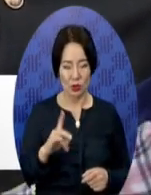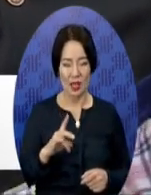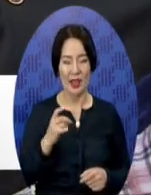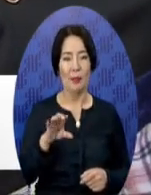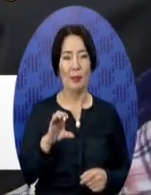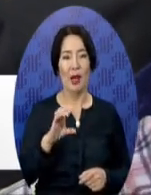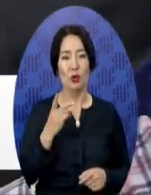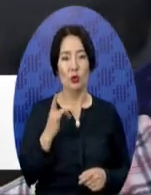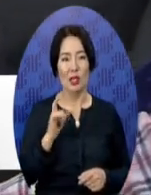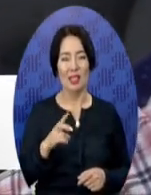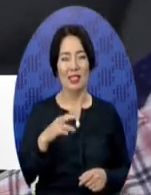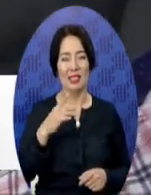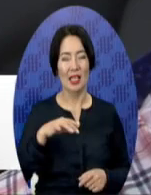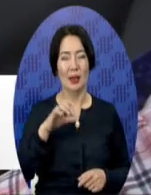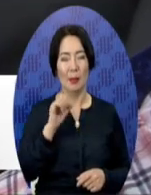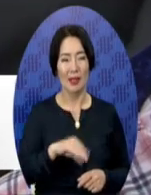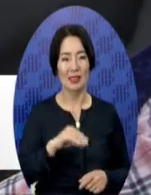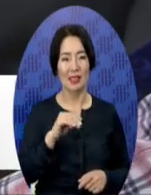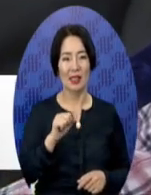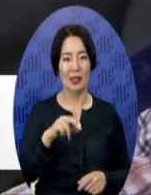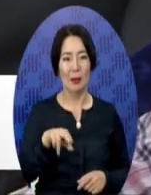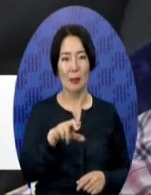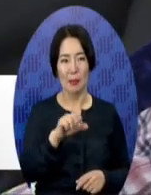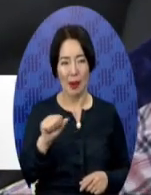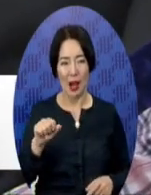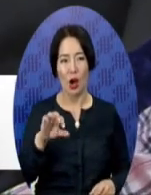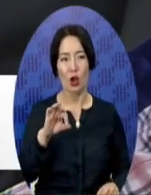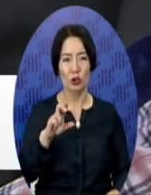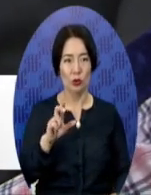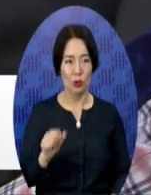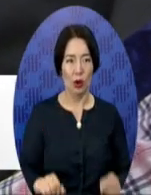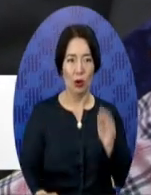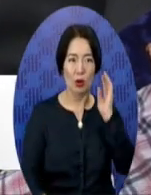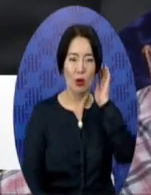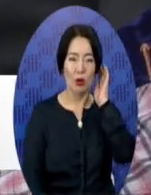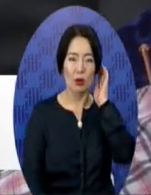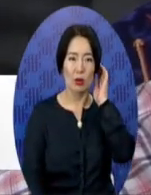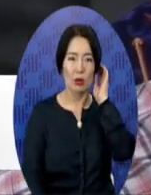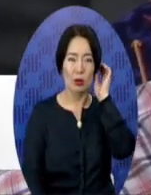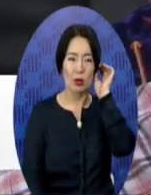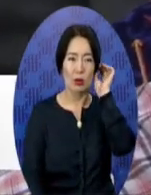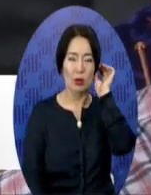сурун. Цэдэнбал, Жаданба, Олзво, Жан